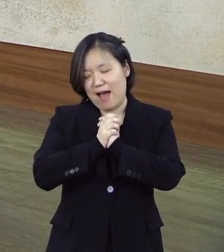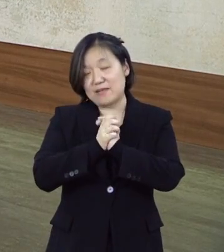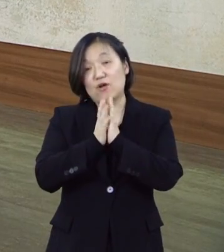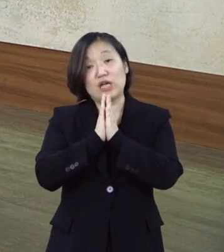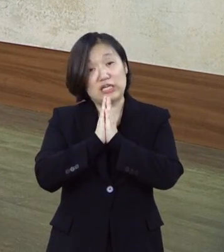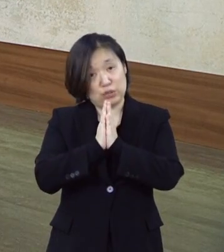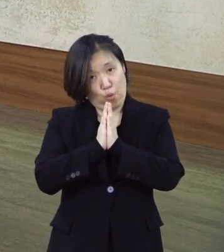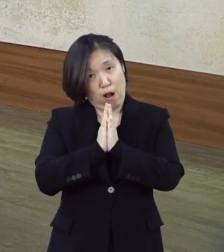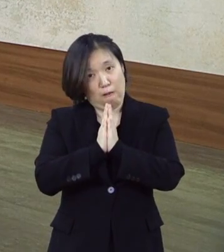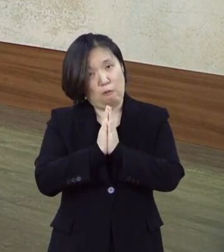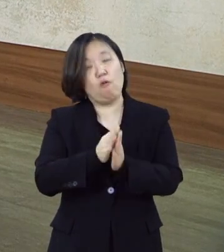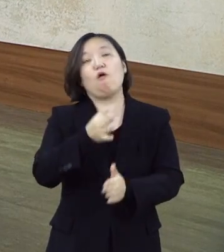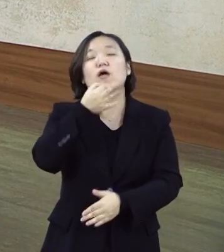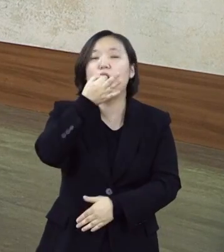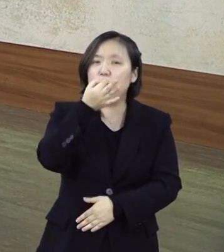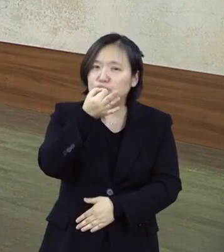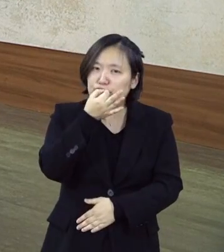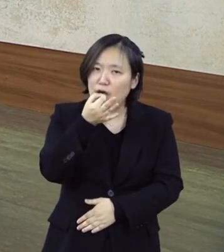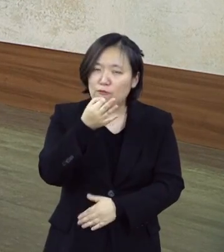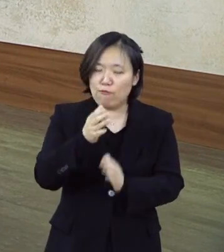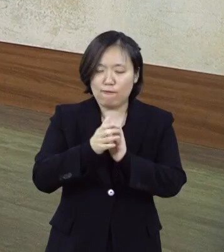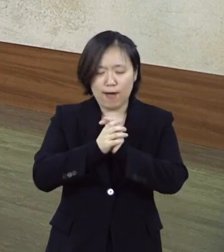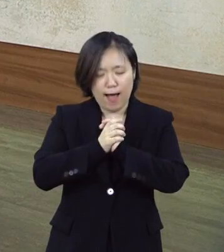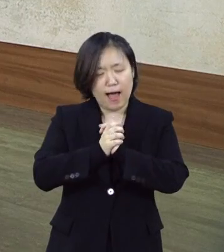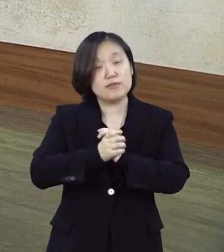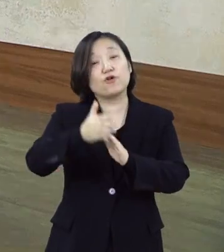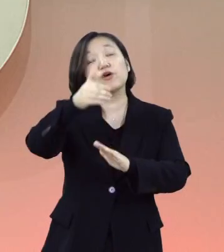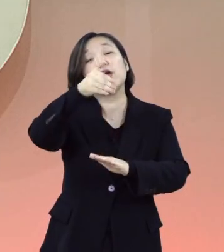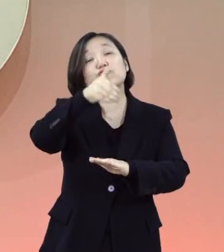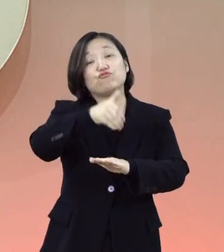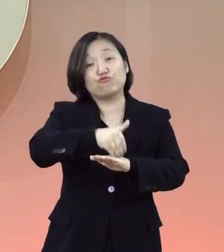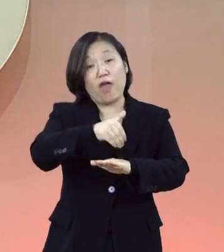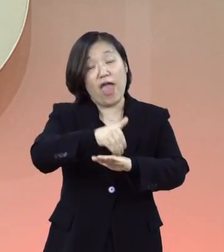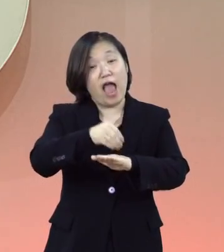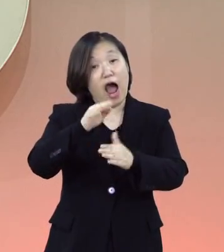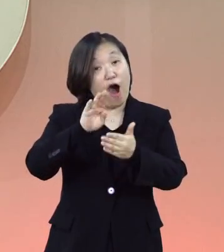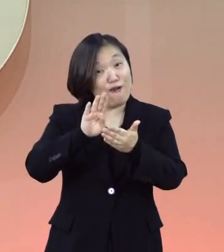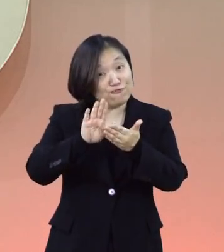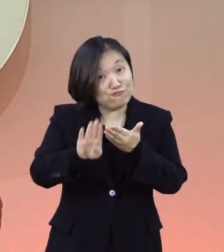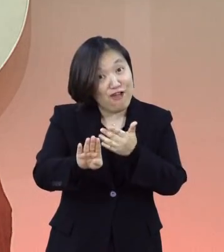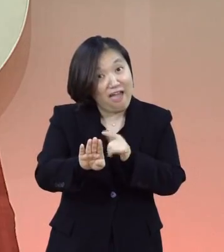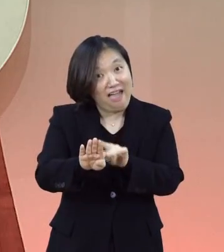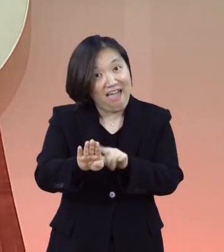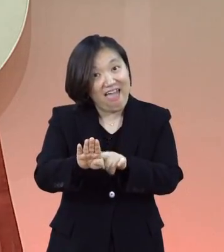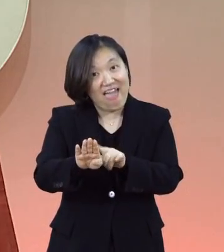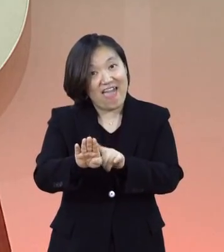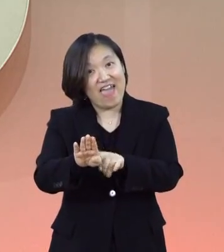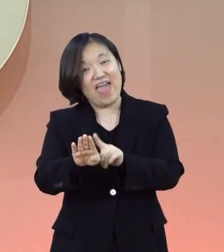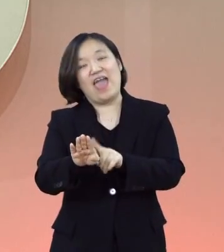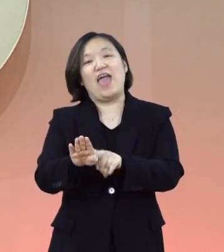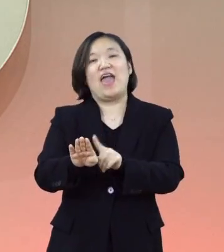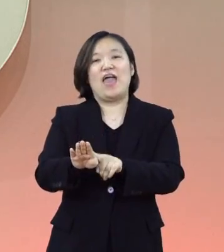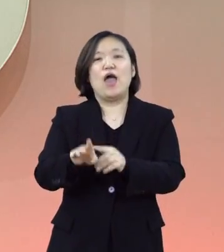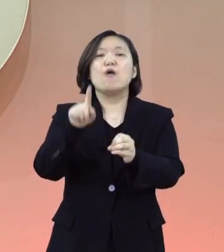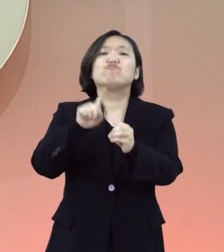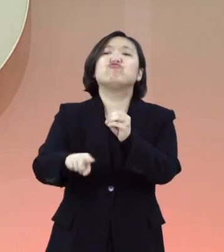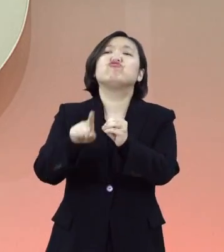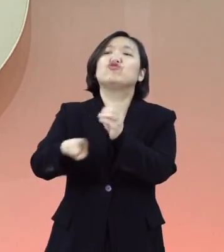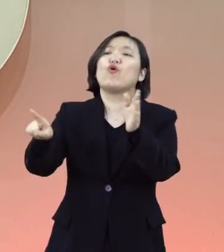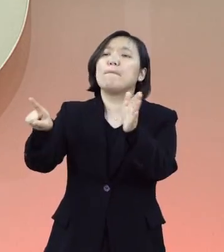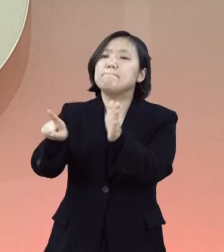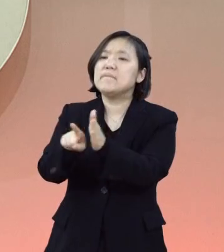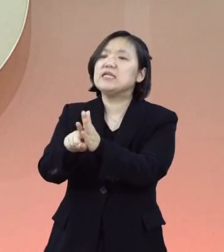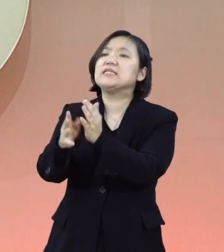간절하게 염불하고 간절하게 수행한 뒤에 바로 신도들을 위해서 축원해주면 그 에너지가